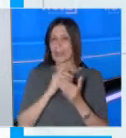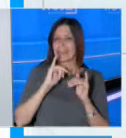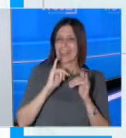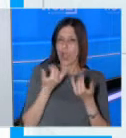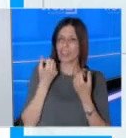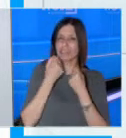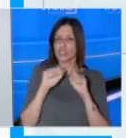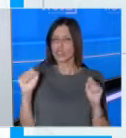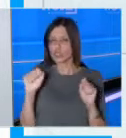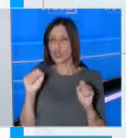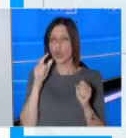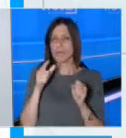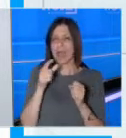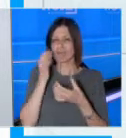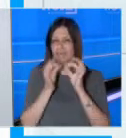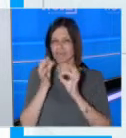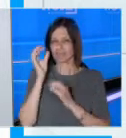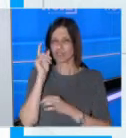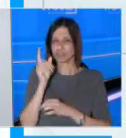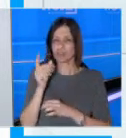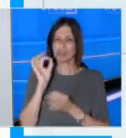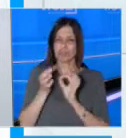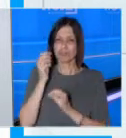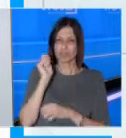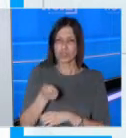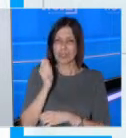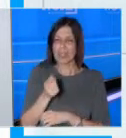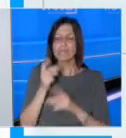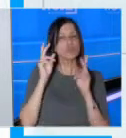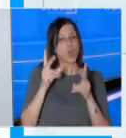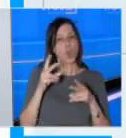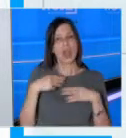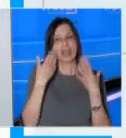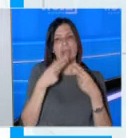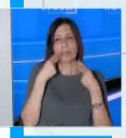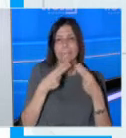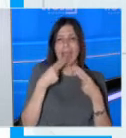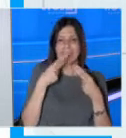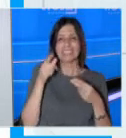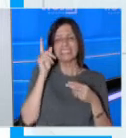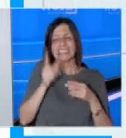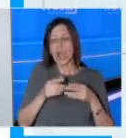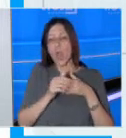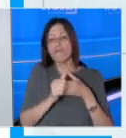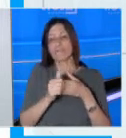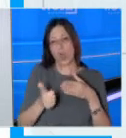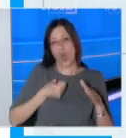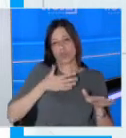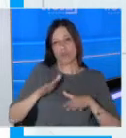מקבלי המשפטנים המסרסים, יוכלו בעזרת השם לתת מענה. את כל זה אמור להוביל ראש